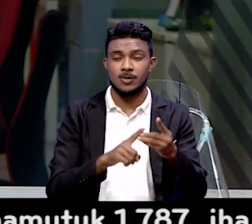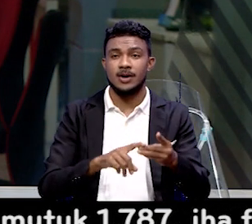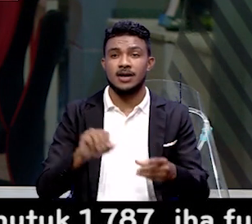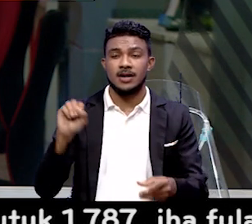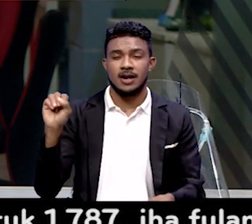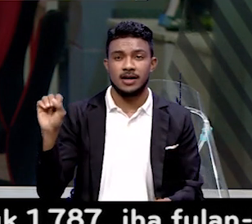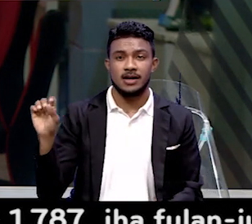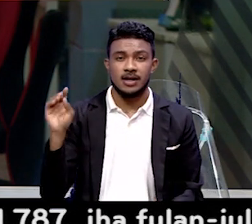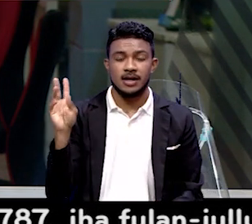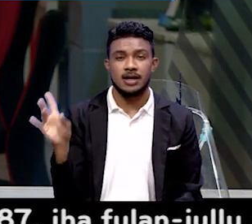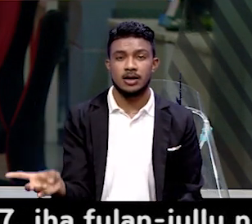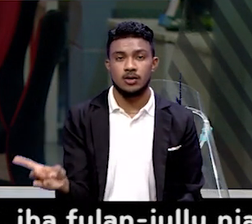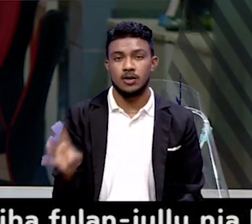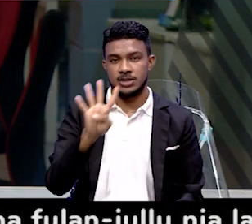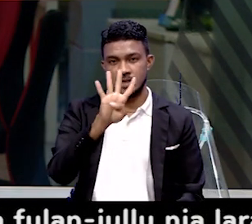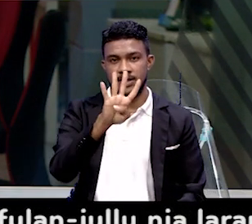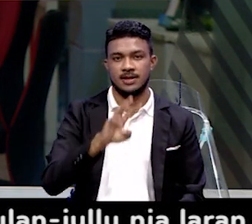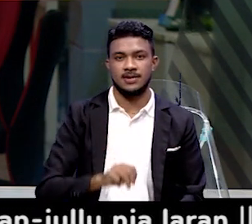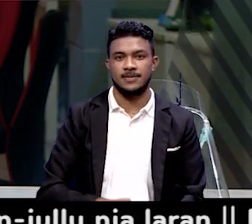hitunulu resinghat.